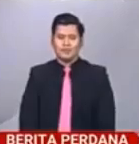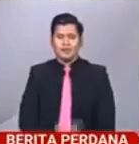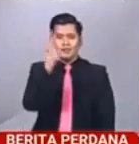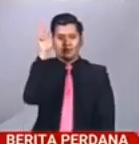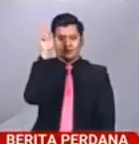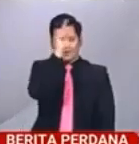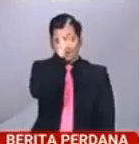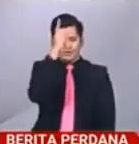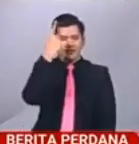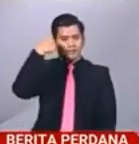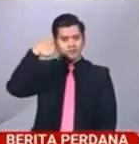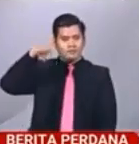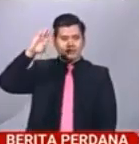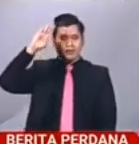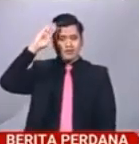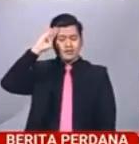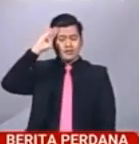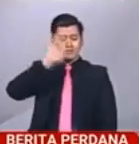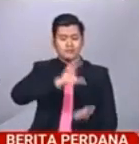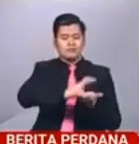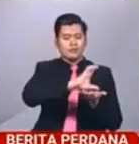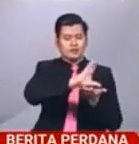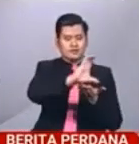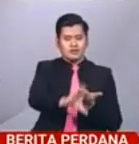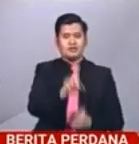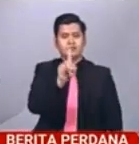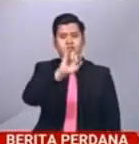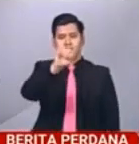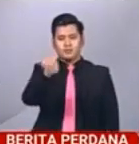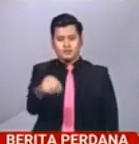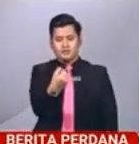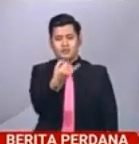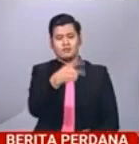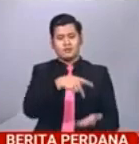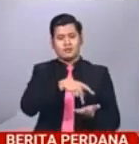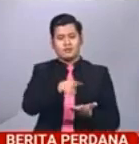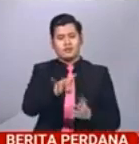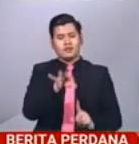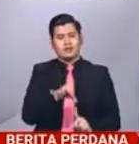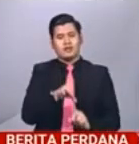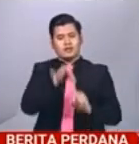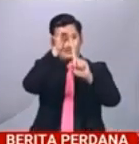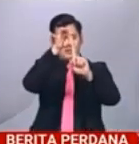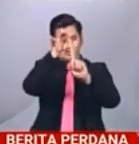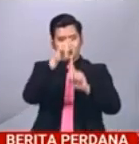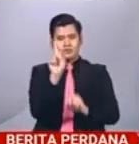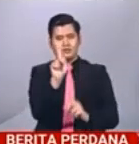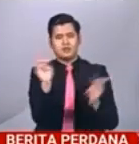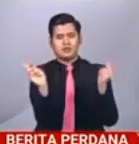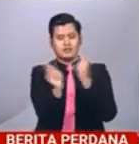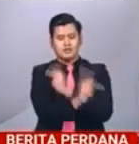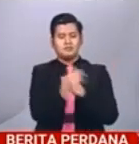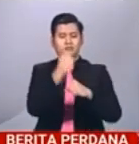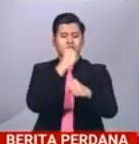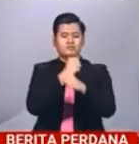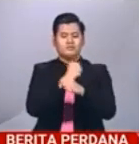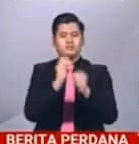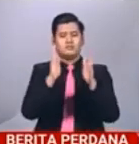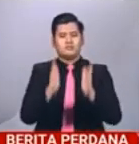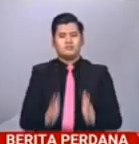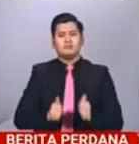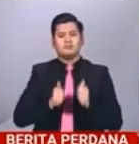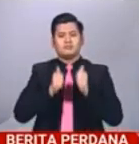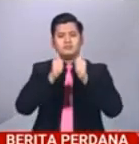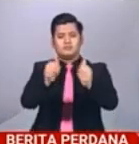Kerajaan Negeri Perlis memperuntukkan RM1 juta untuk pembayaran insentif khas secara sekali bayar kepada petugas Barisan Harapan terlibat